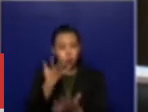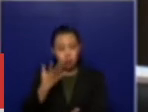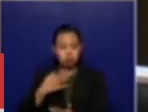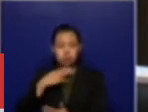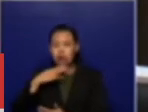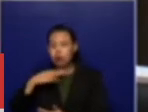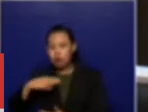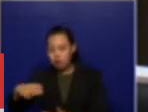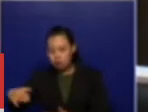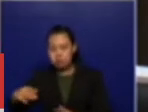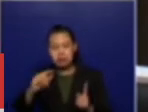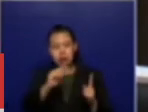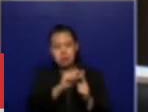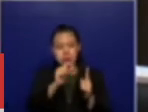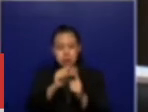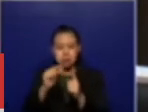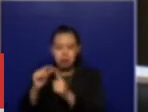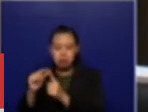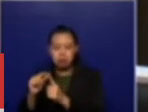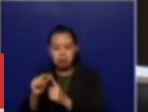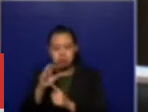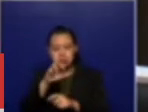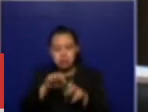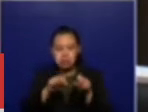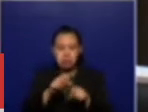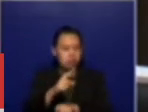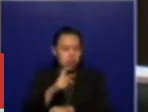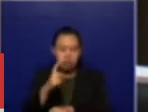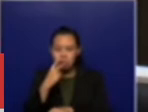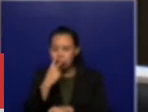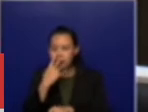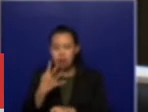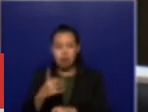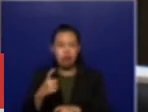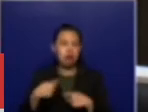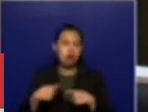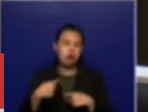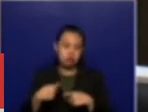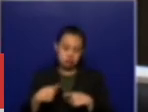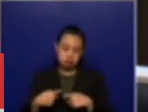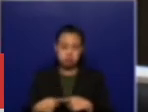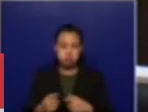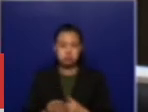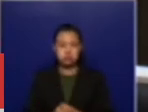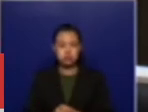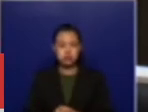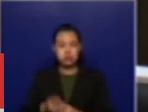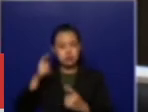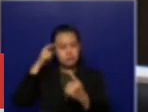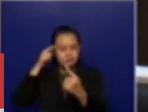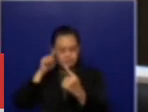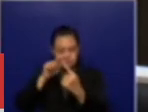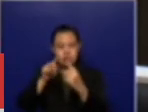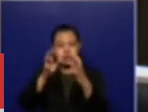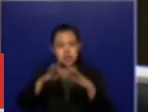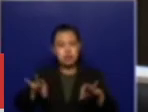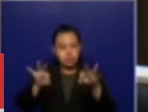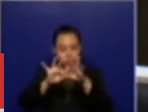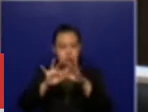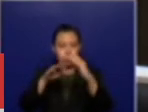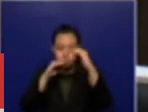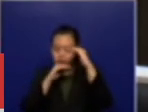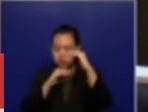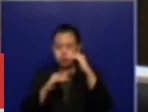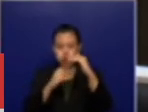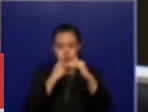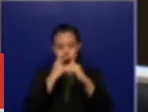ที่เป็นนามธรรมถามเถอะครับมันจับต้องตรงไหนได้บ้างนะครับการกำหนดเป้าหมายของประเทศนะครับจะต้องอยู่บนความเป็นไป